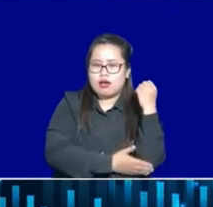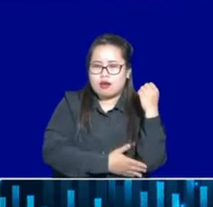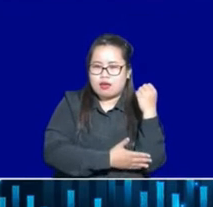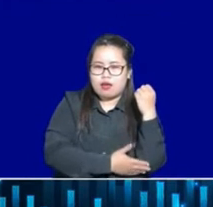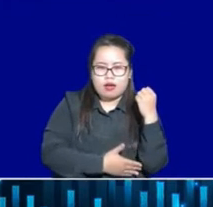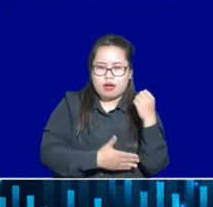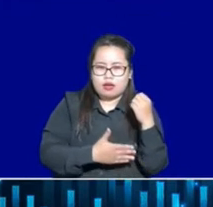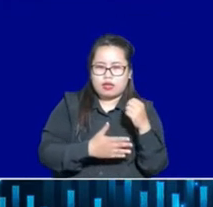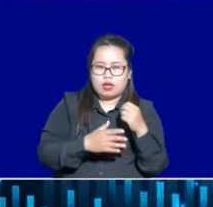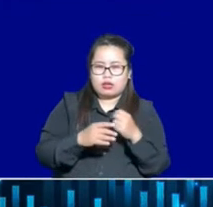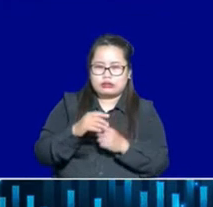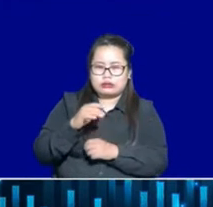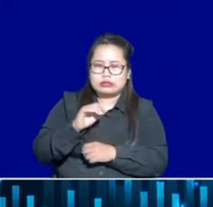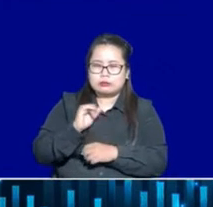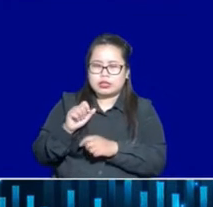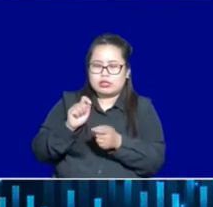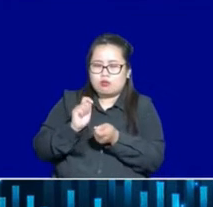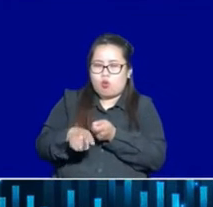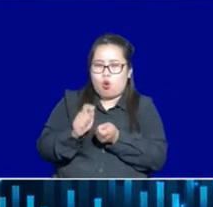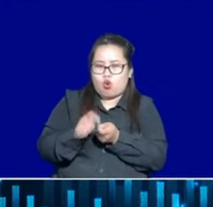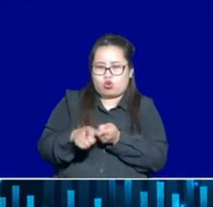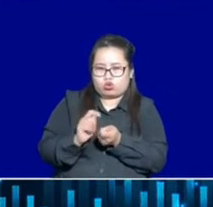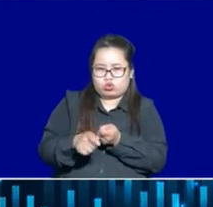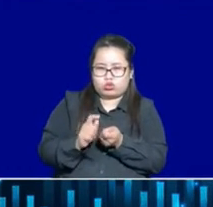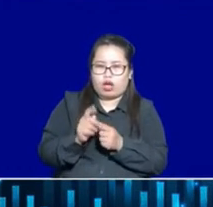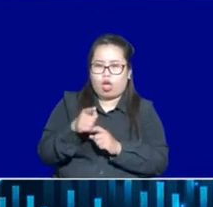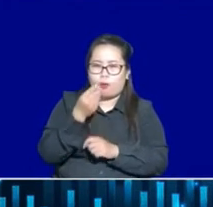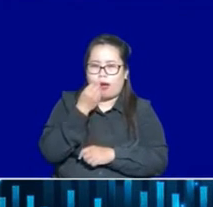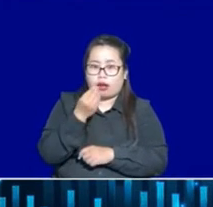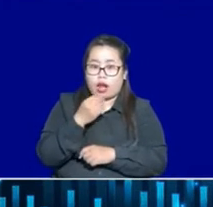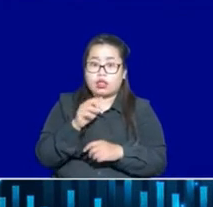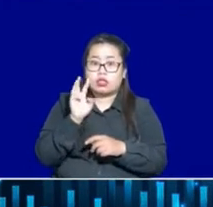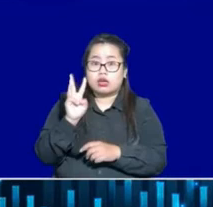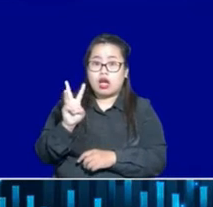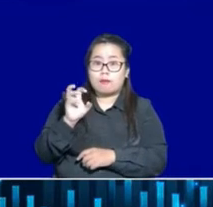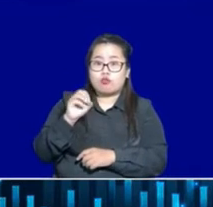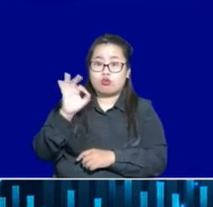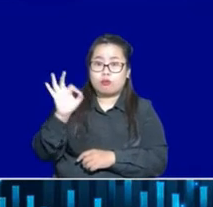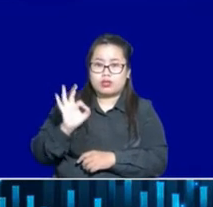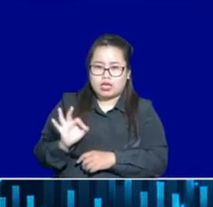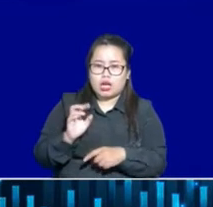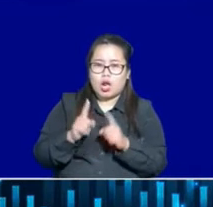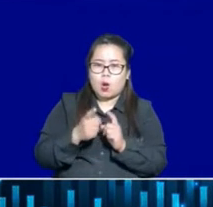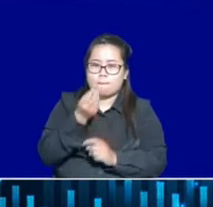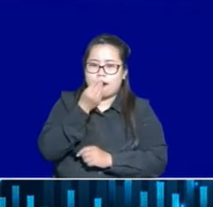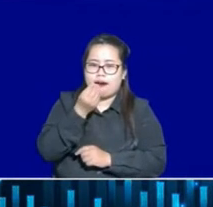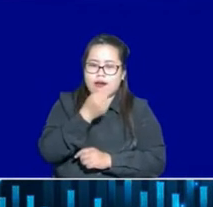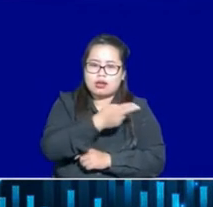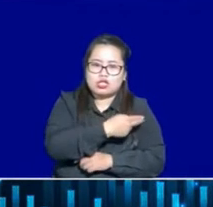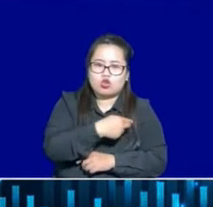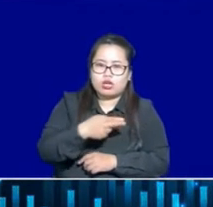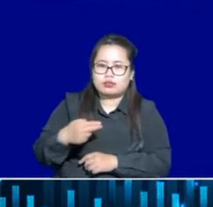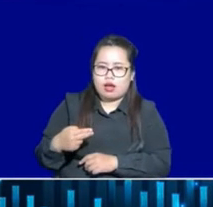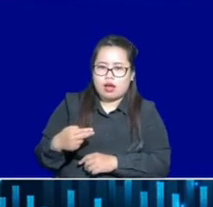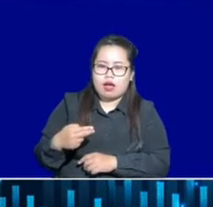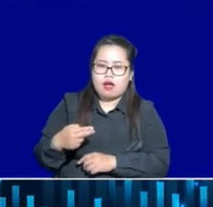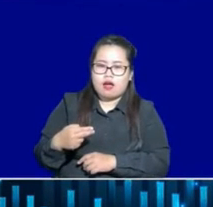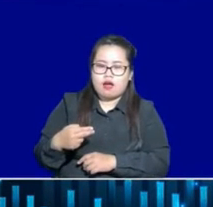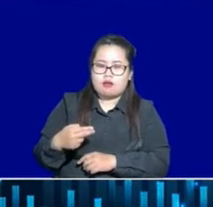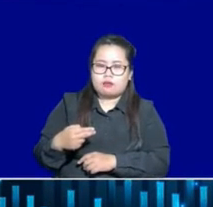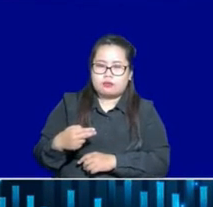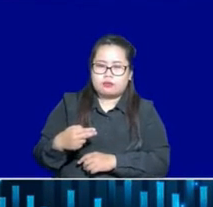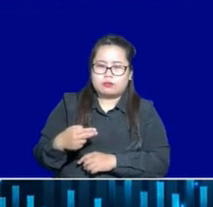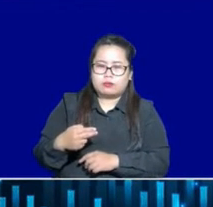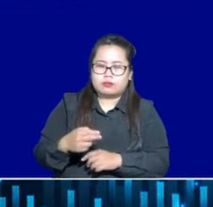sangat tidak hemat di dalam hal makanan. 30% makanan di Indonesia itu